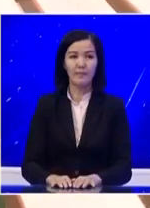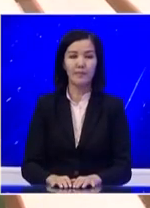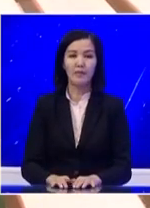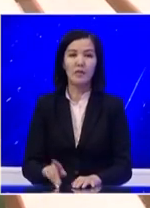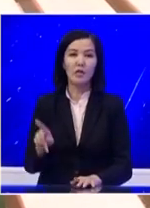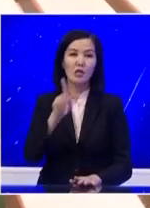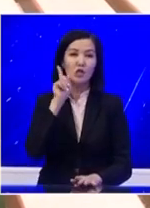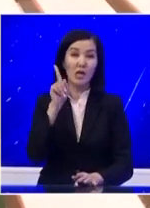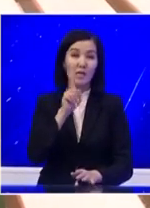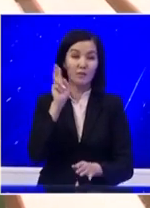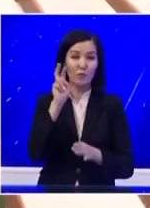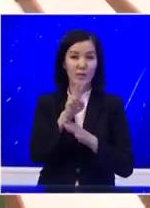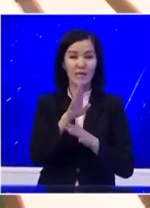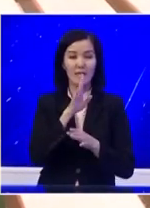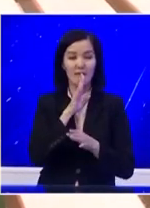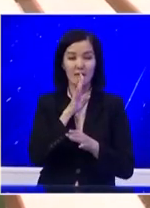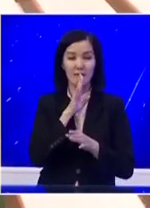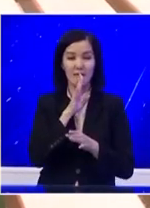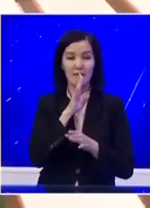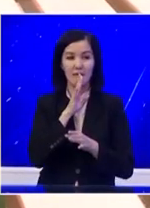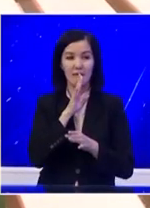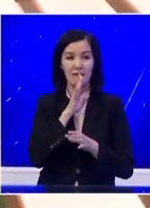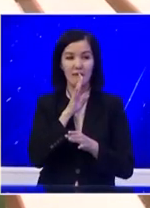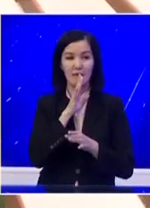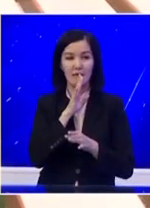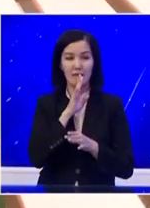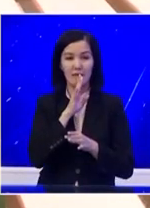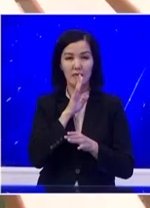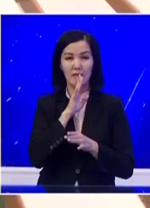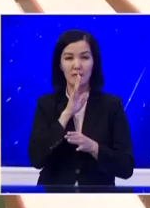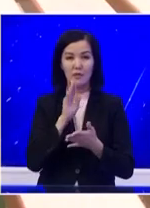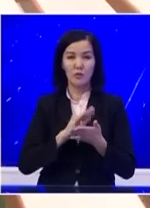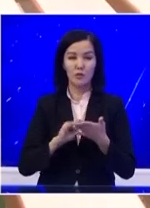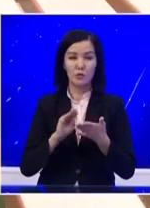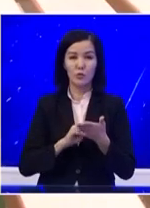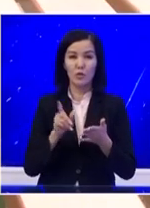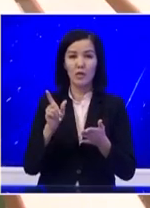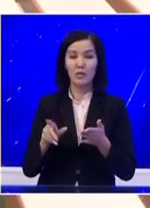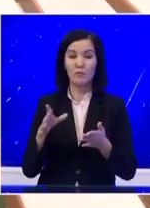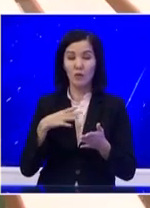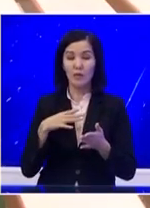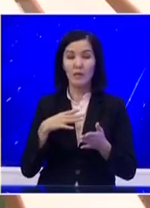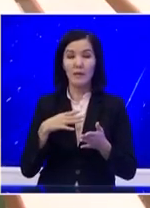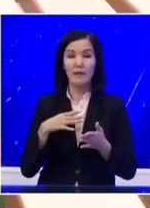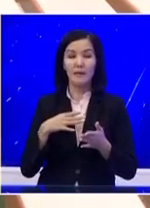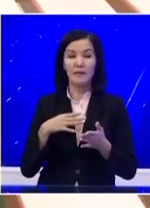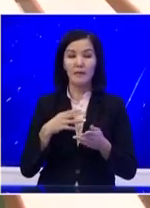боп келген кезде ол белді бір журналист боп істеп жүрген. Сол кезден